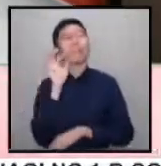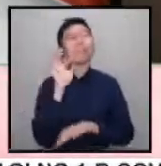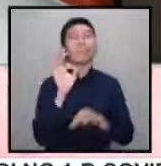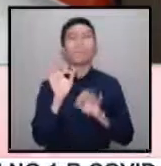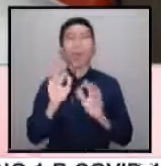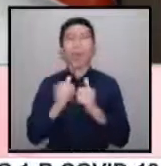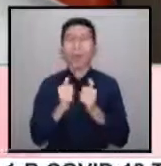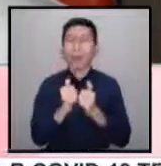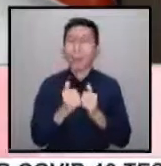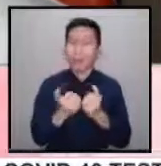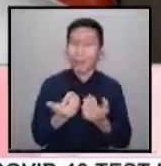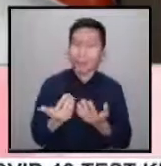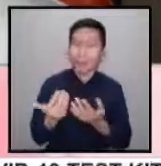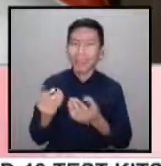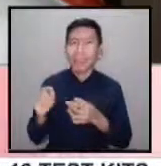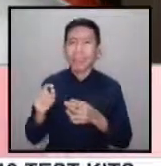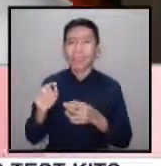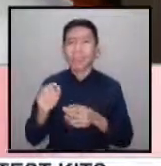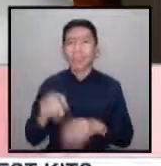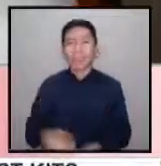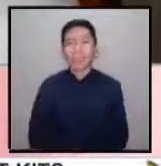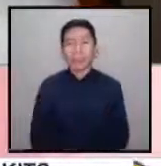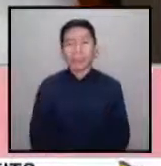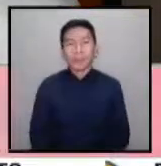gagawin mong model or subject?